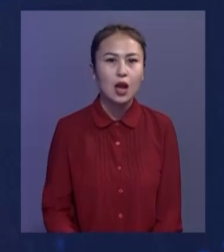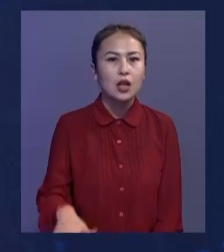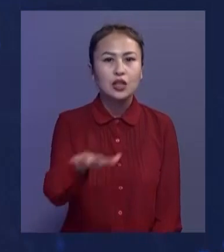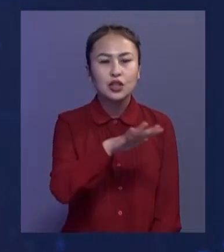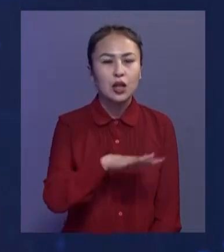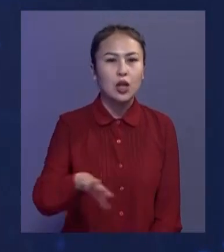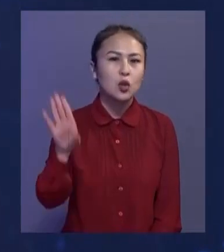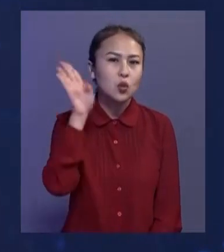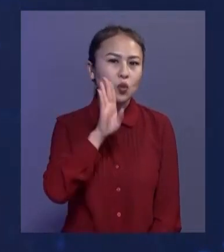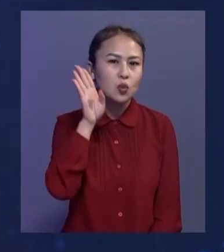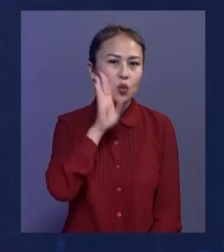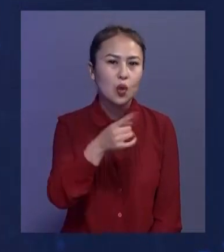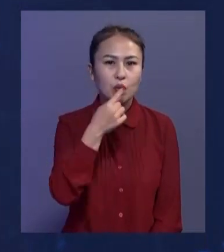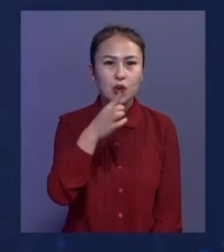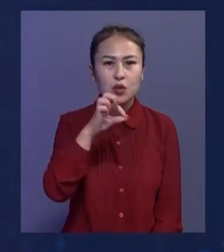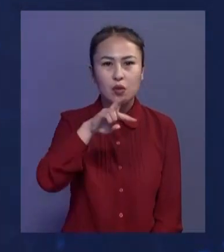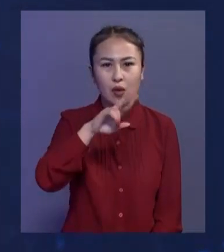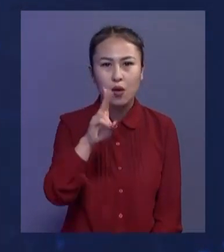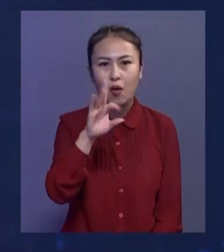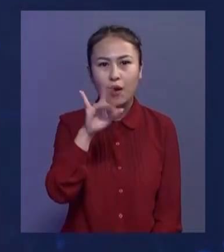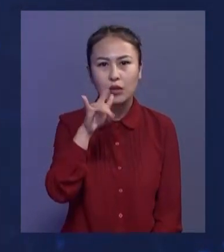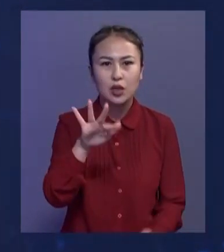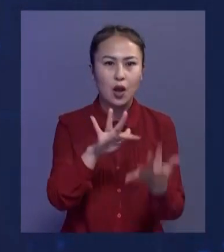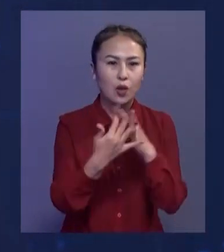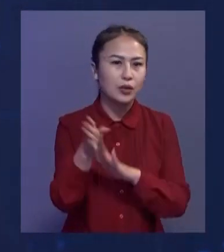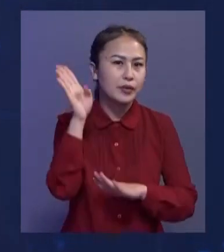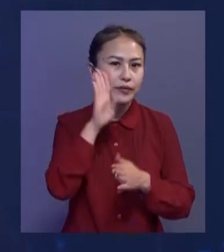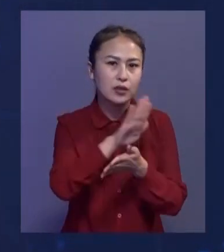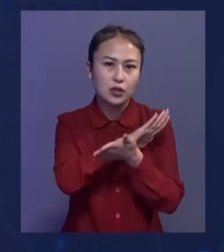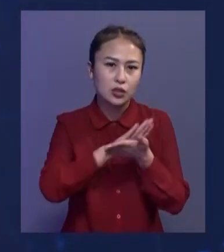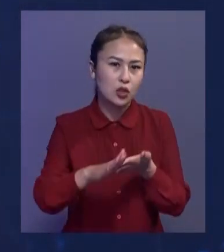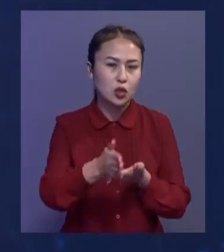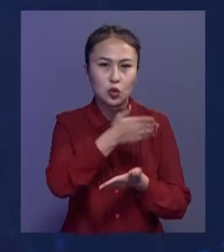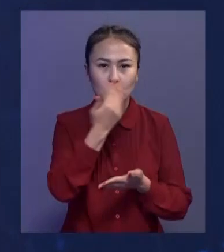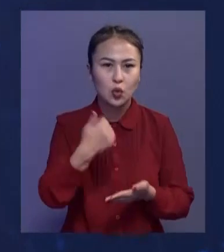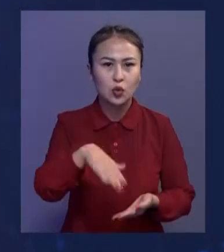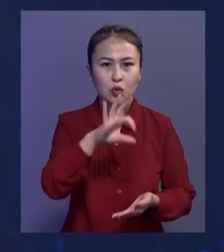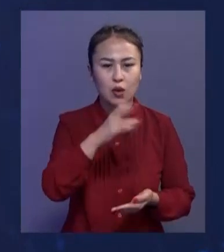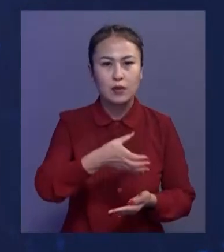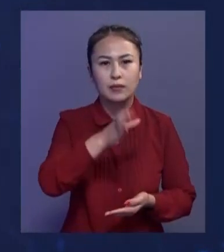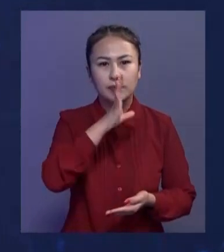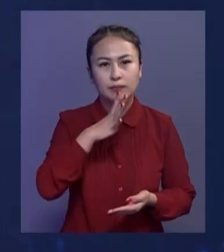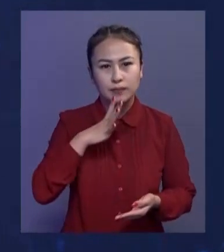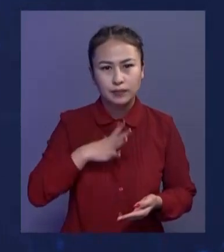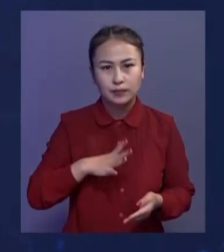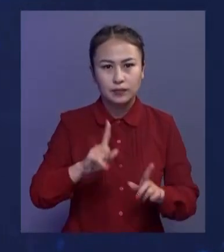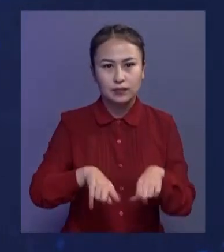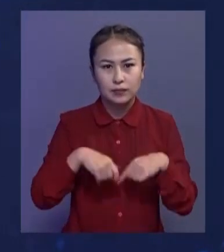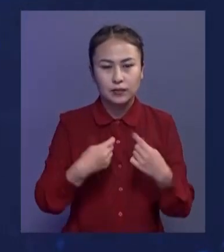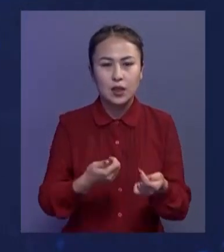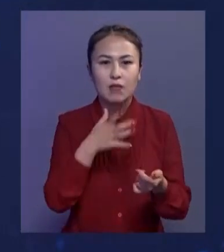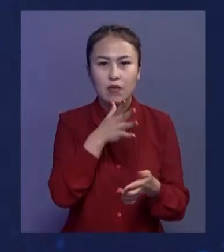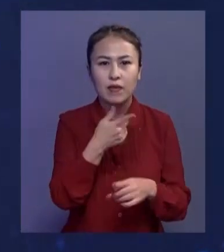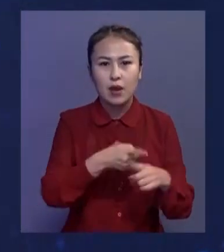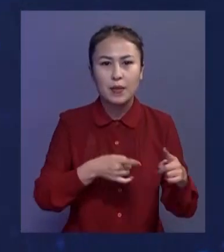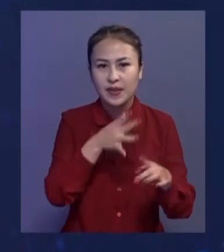Жағалай тұщы көлдер алып жатқан Қорғалжынның ауылында ауыз су жоқ. Шалқардың жұрты тұзды су ішуге мәжбүр. Қолданысқа берілгеніне жарты